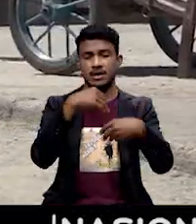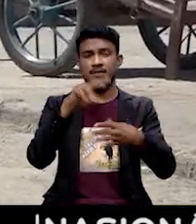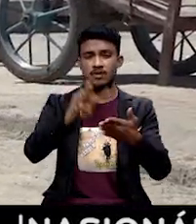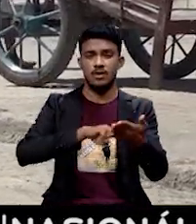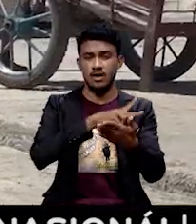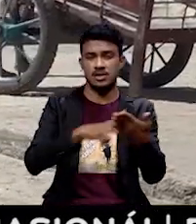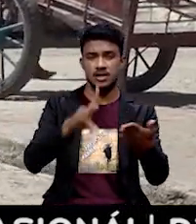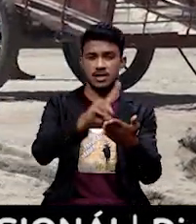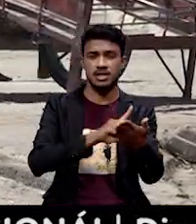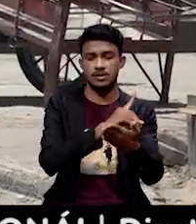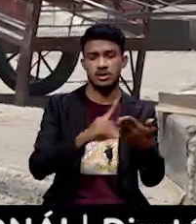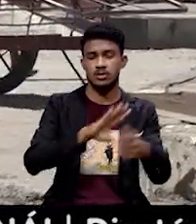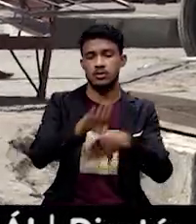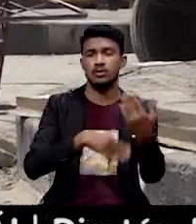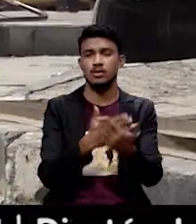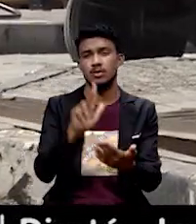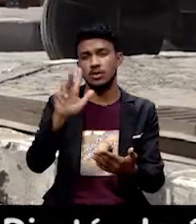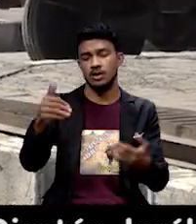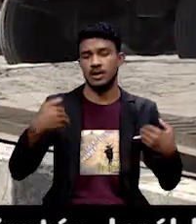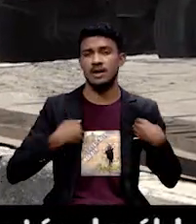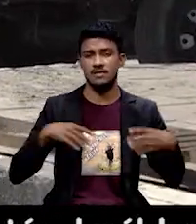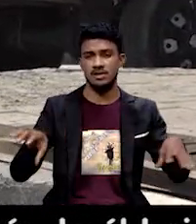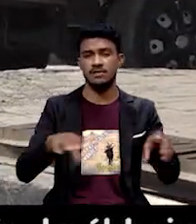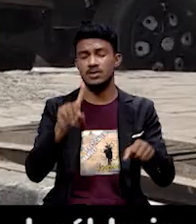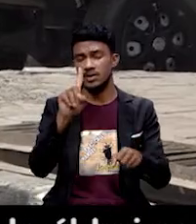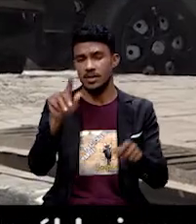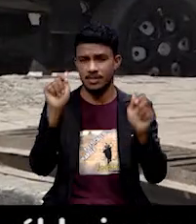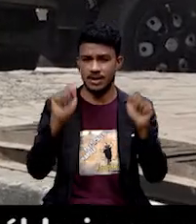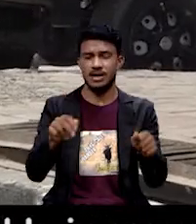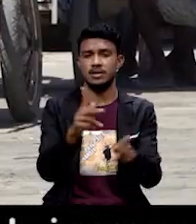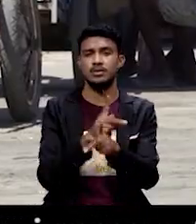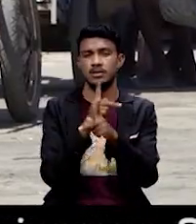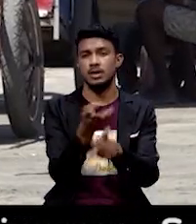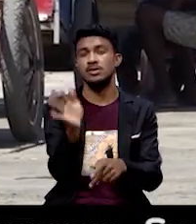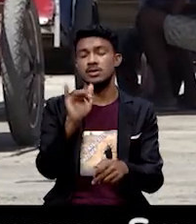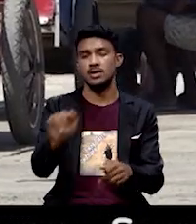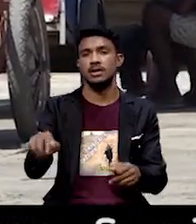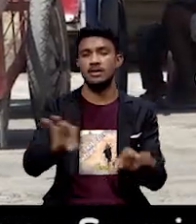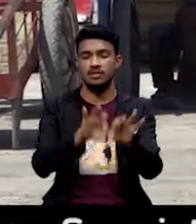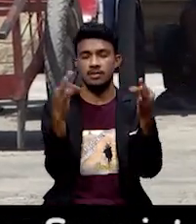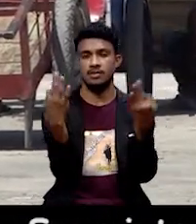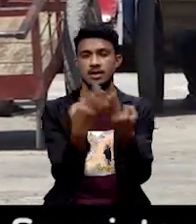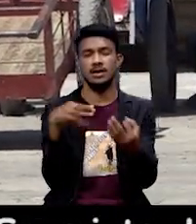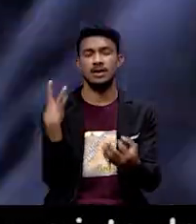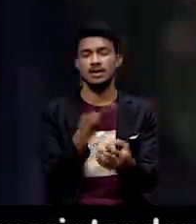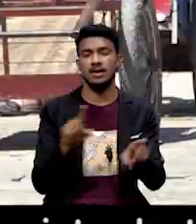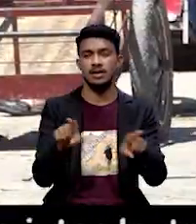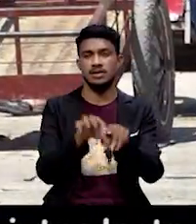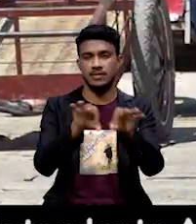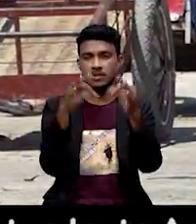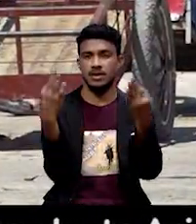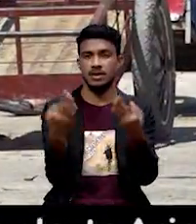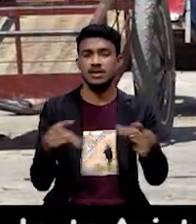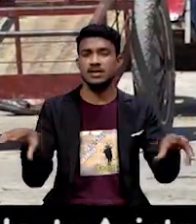buat serno tu parte tolu ne, iha dever ida atu protege sira. Familia ya, ita nudar familia dever primeru batu